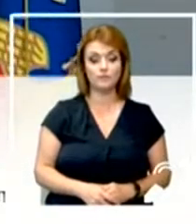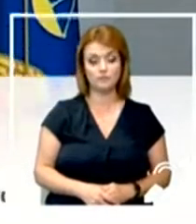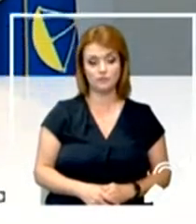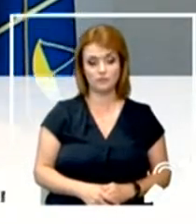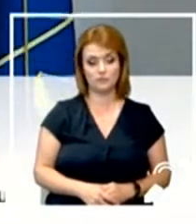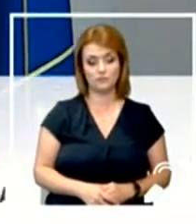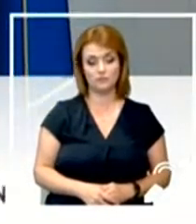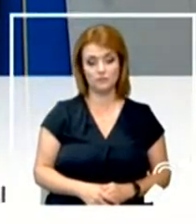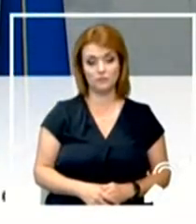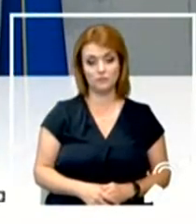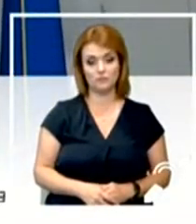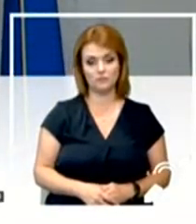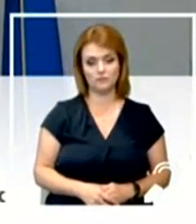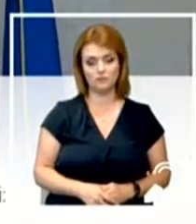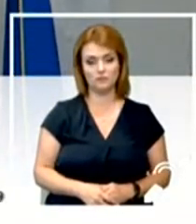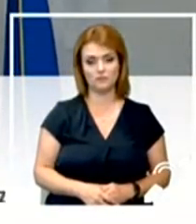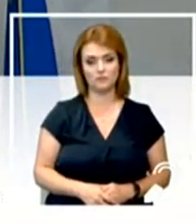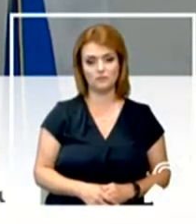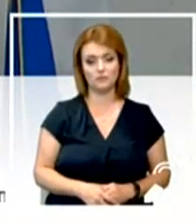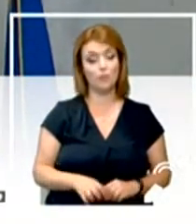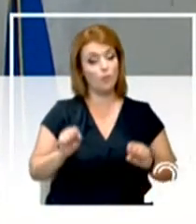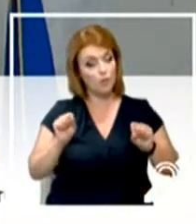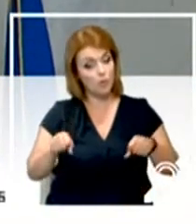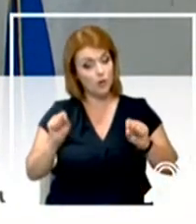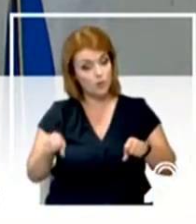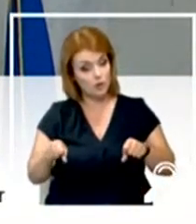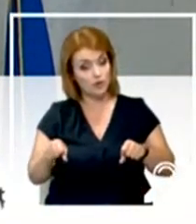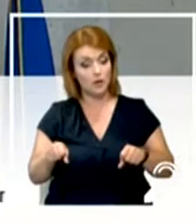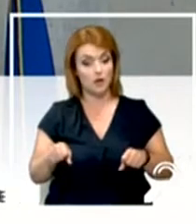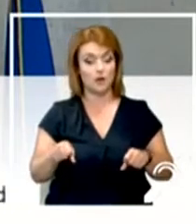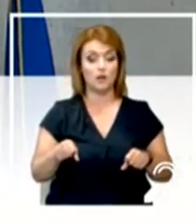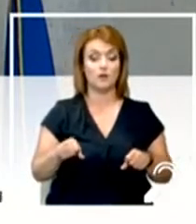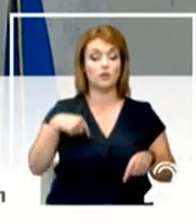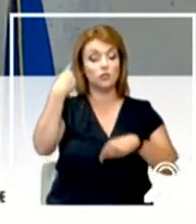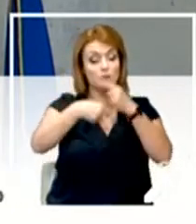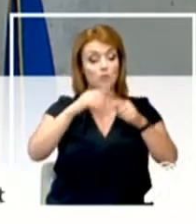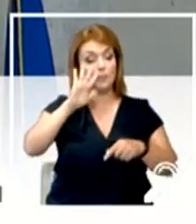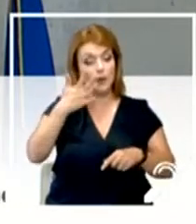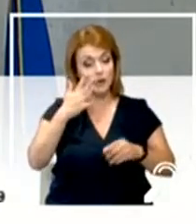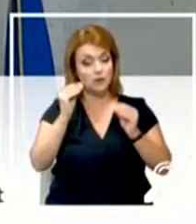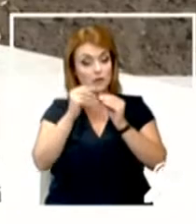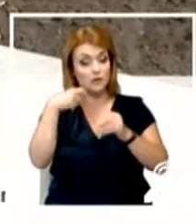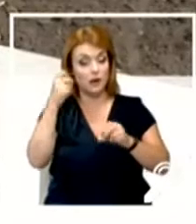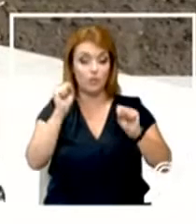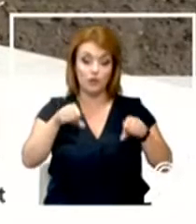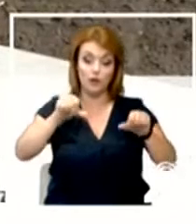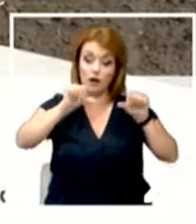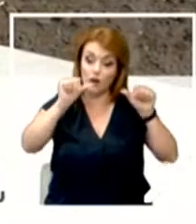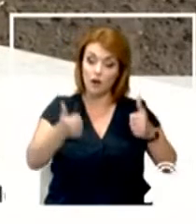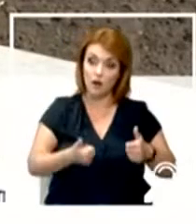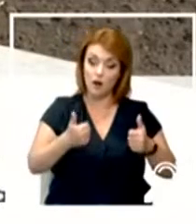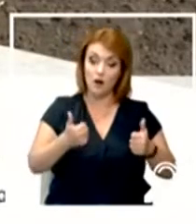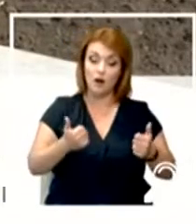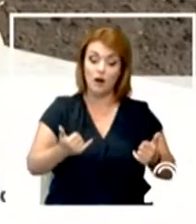funcționeze într-un stat de drept, poate în 5-10 ani s-ar putea crea